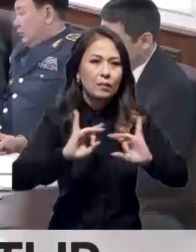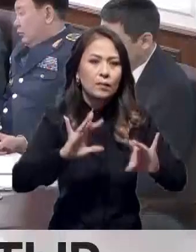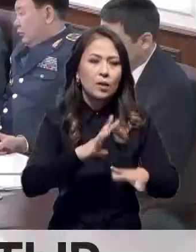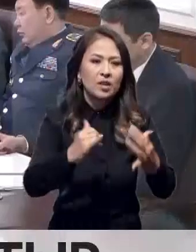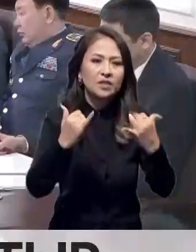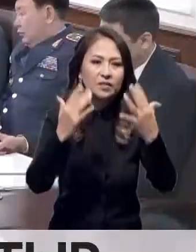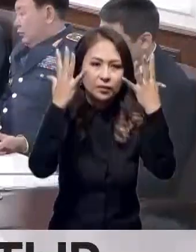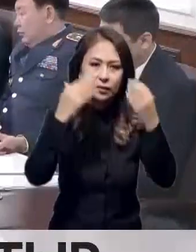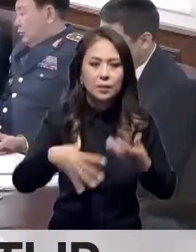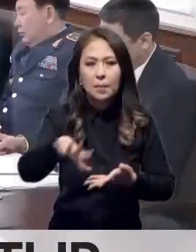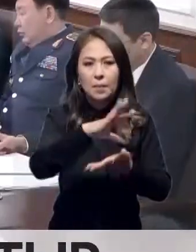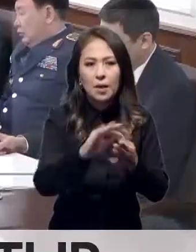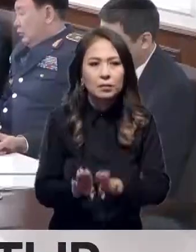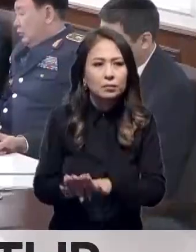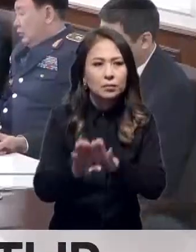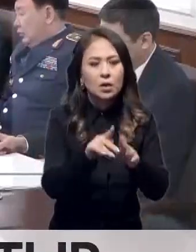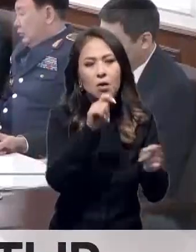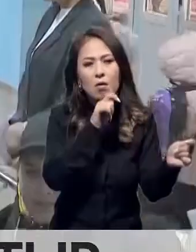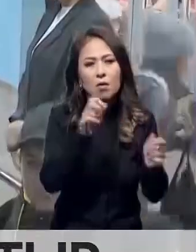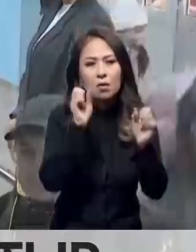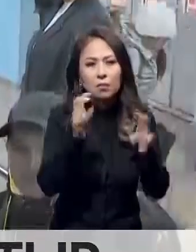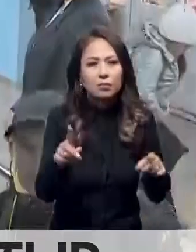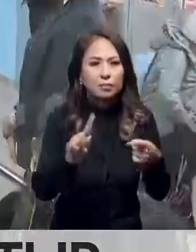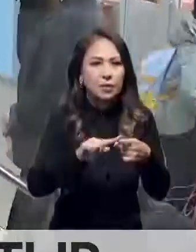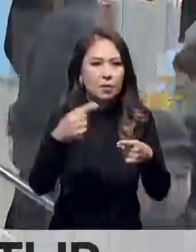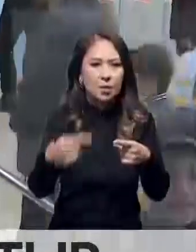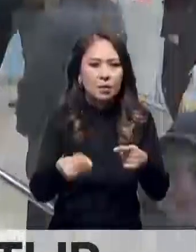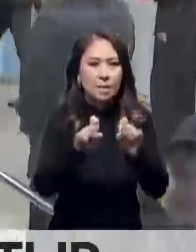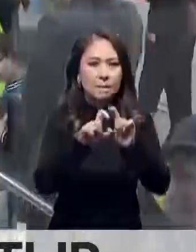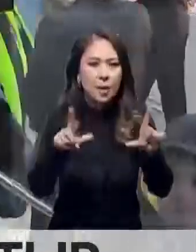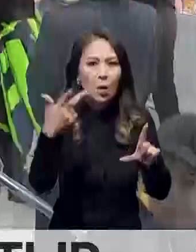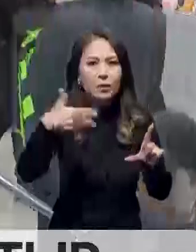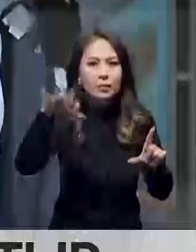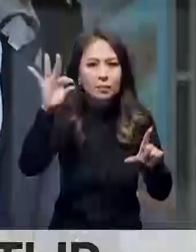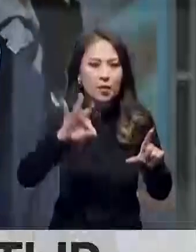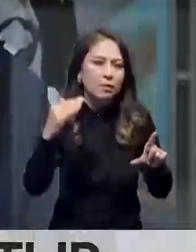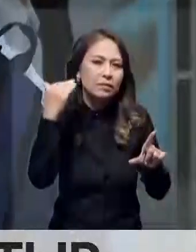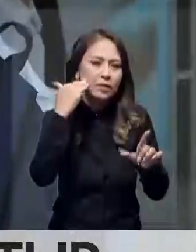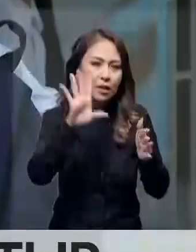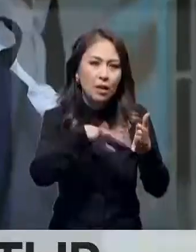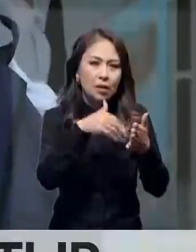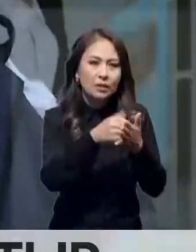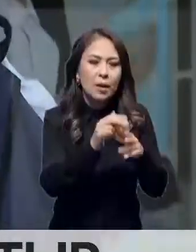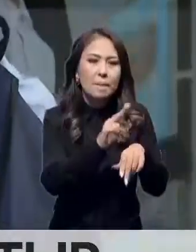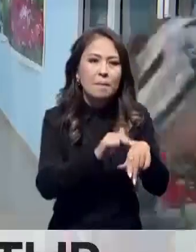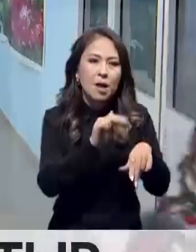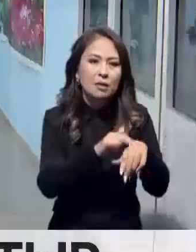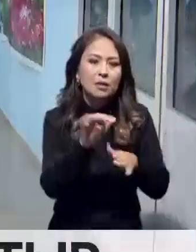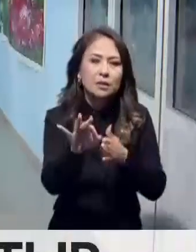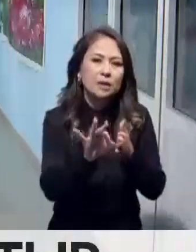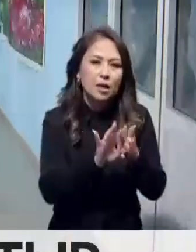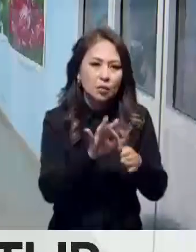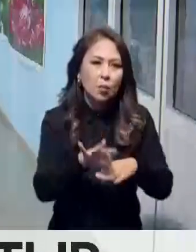бүгінде олардың барлығы бірдей қауіпсіздік талаптарына сай келмейді. Мектептердің 30%-дан астамы әлі күнге дейін полицияның жедел